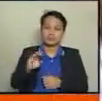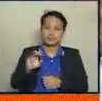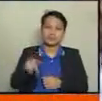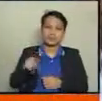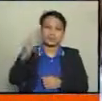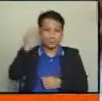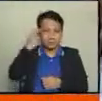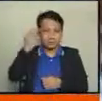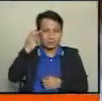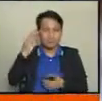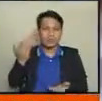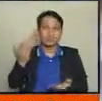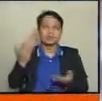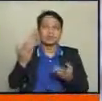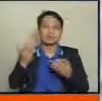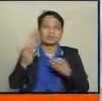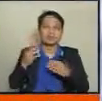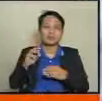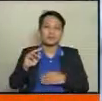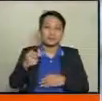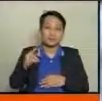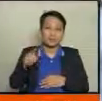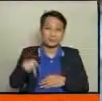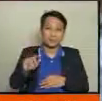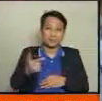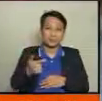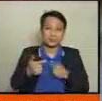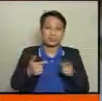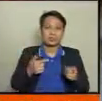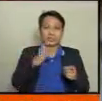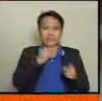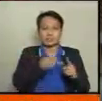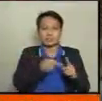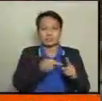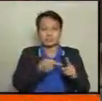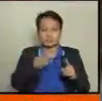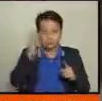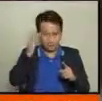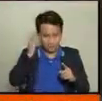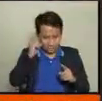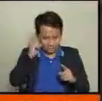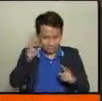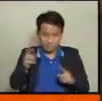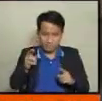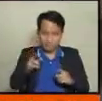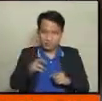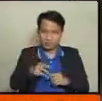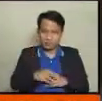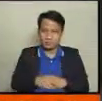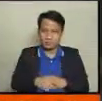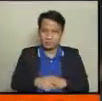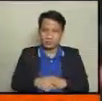head ng HPG na si Sir